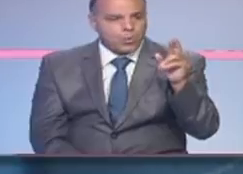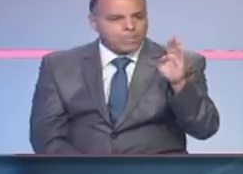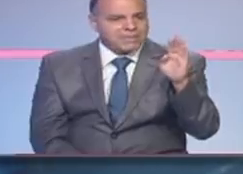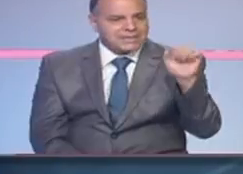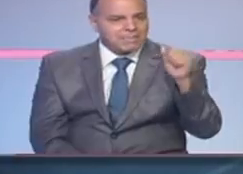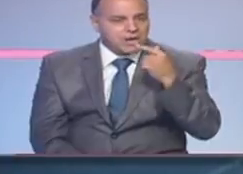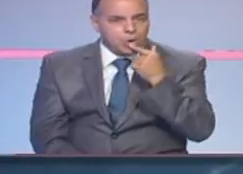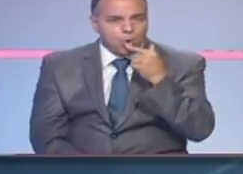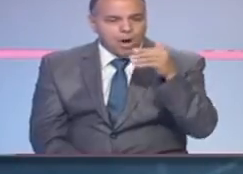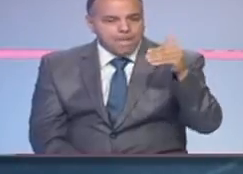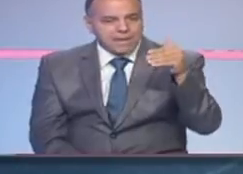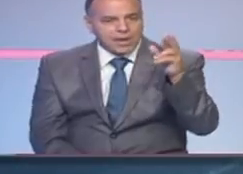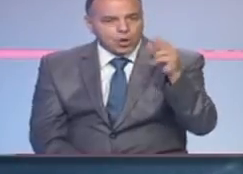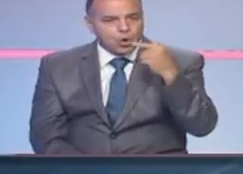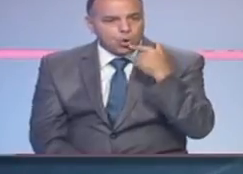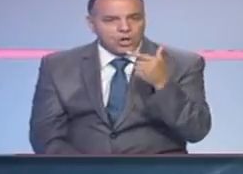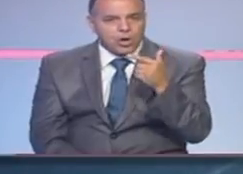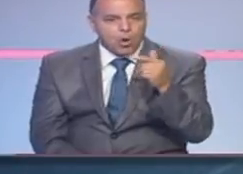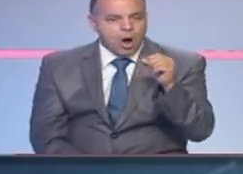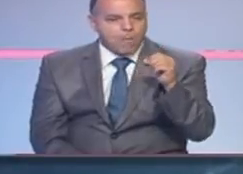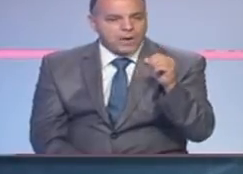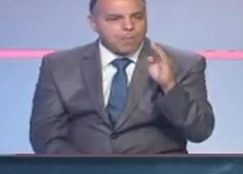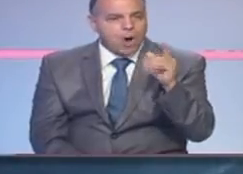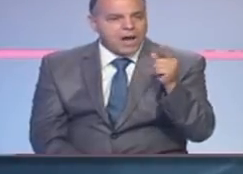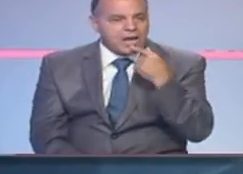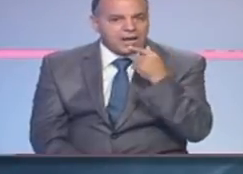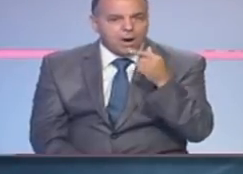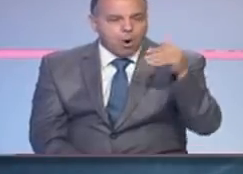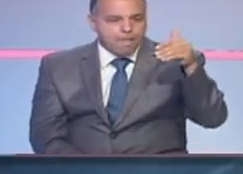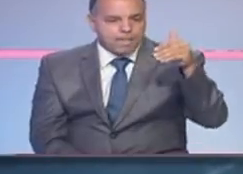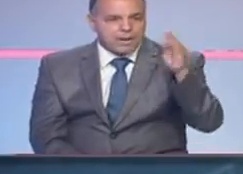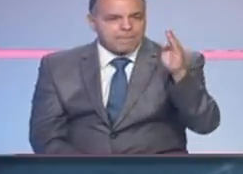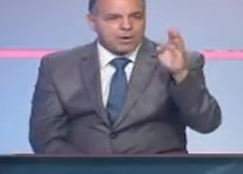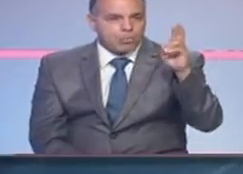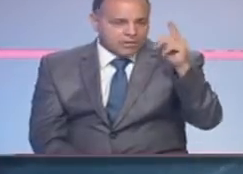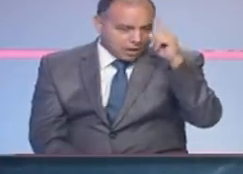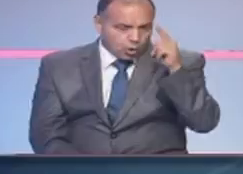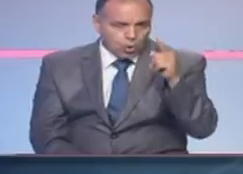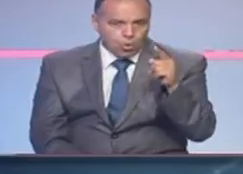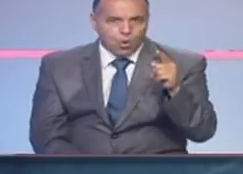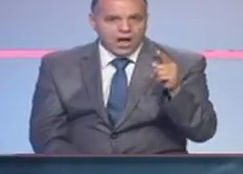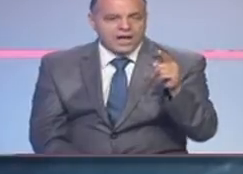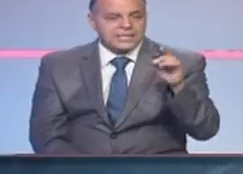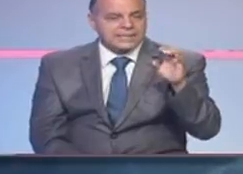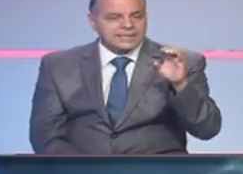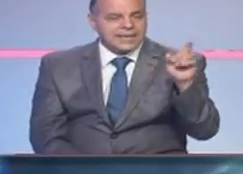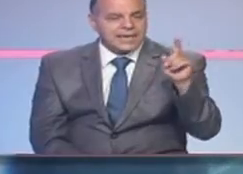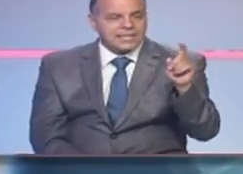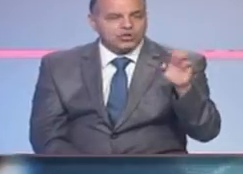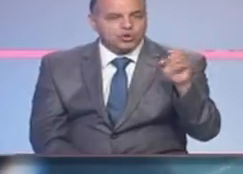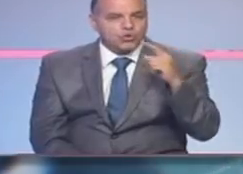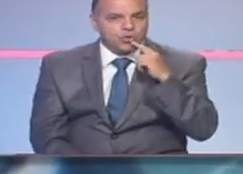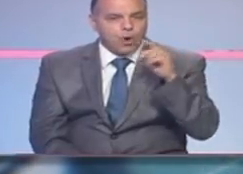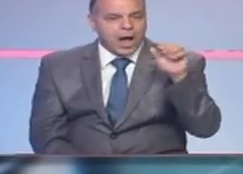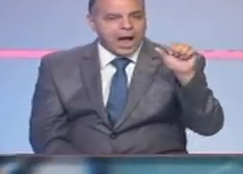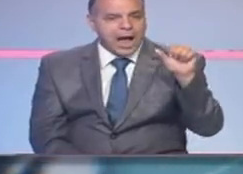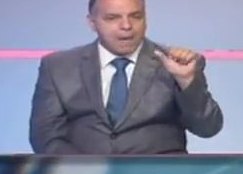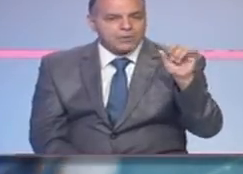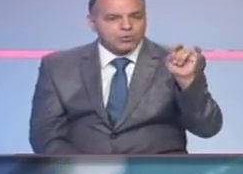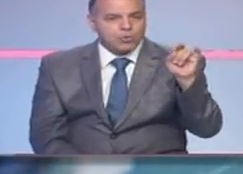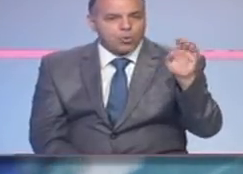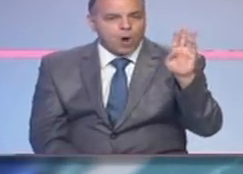بن سليمان ومايكل وعمرو بعلاج ومكرم بال رمضان وزياده شنو في واحمد العديمي